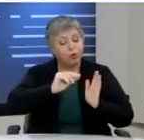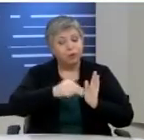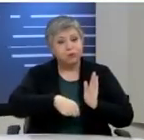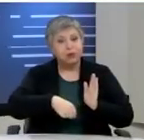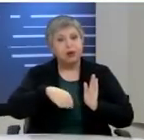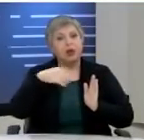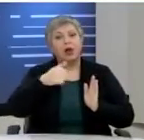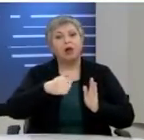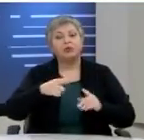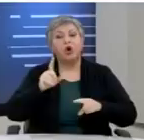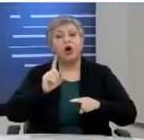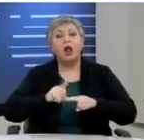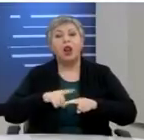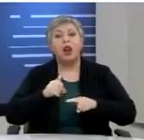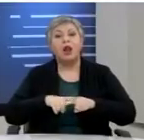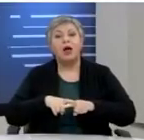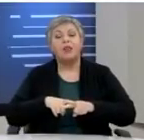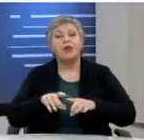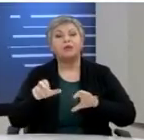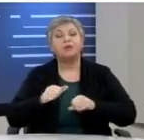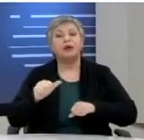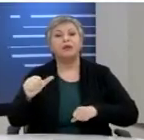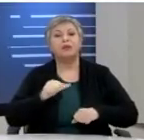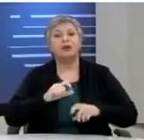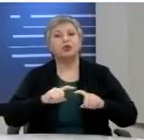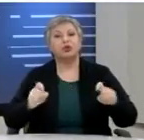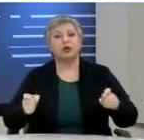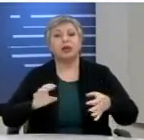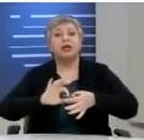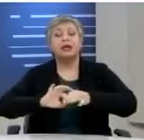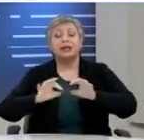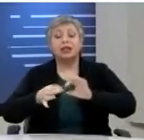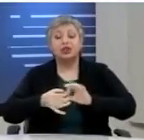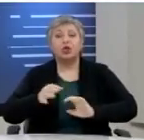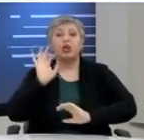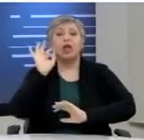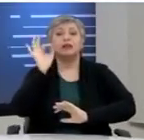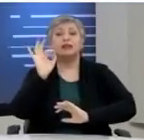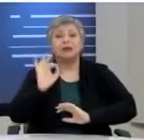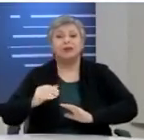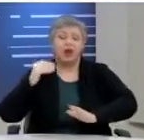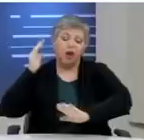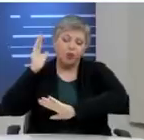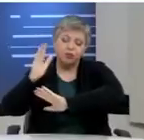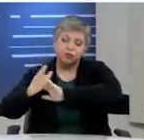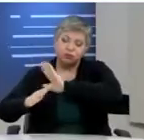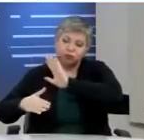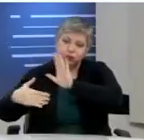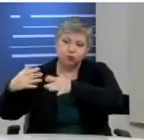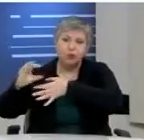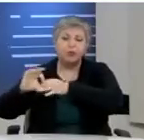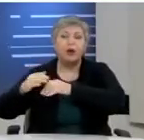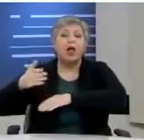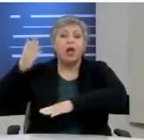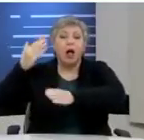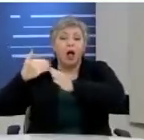το σημαντικότερο πράγμα. Αυτό που της ανήκει και είναι η ιστορία της, τα σύμβολά της, την παράδοση, την κληρονομιά της αρχαίας